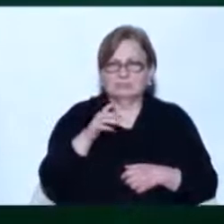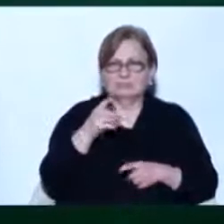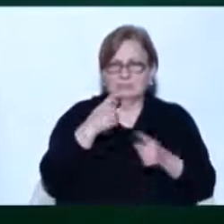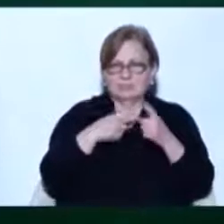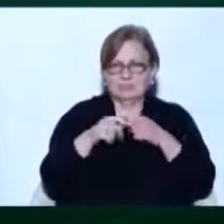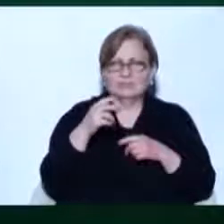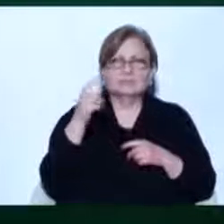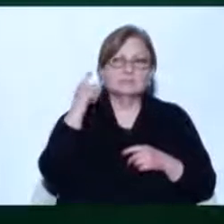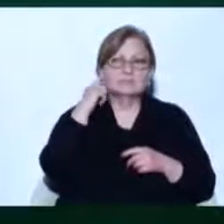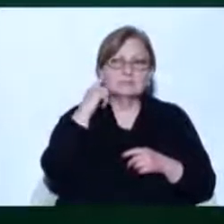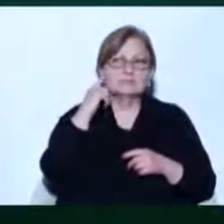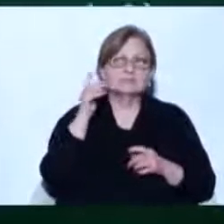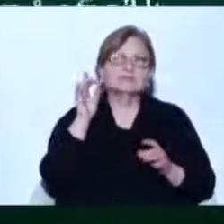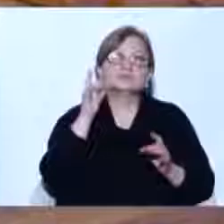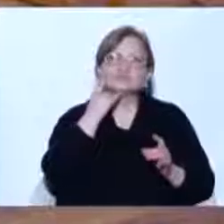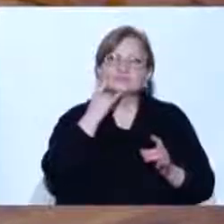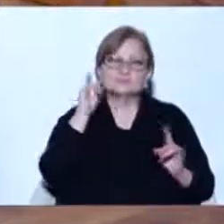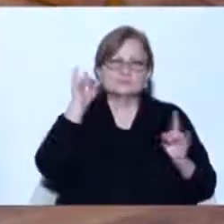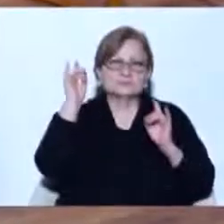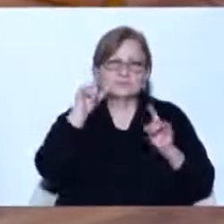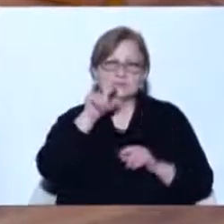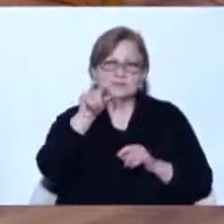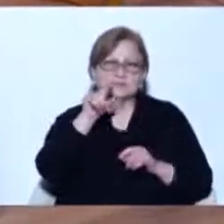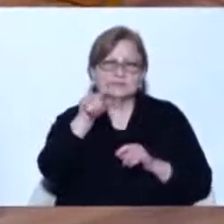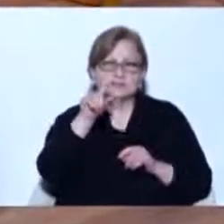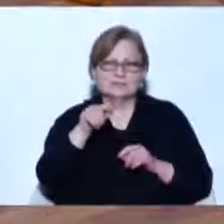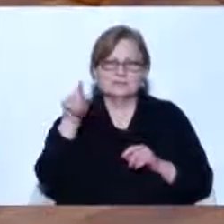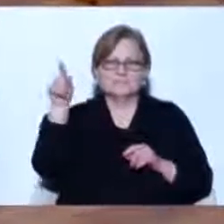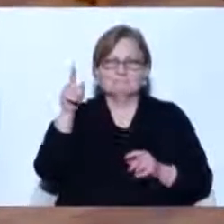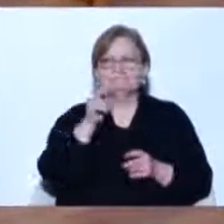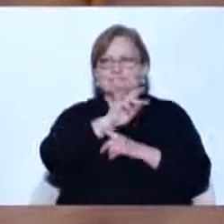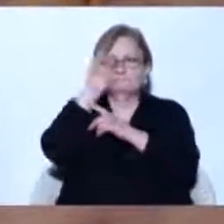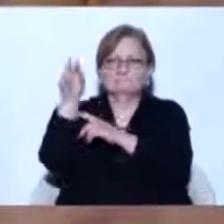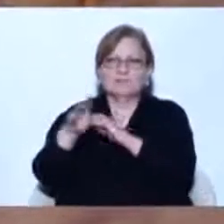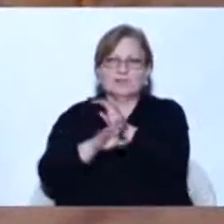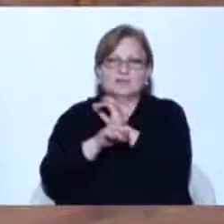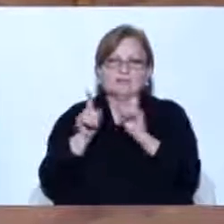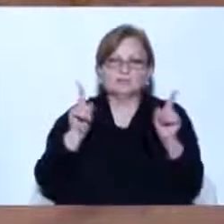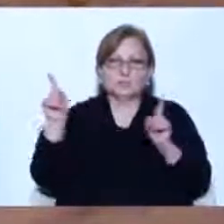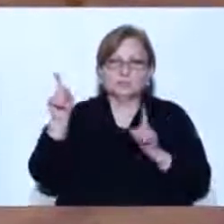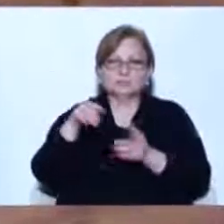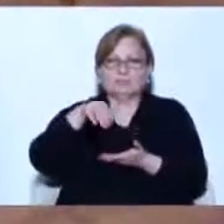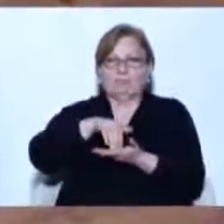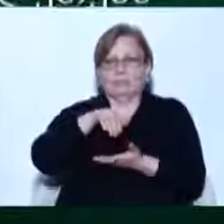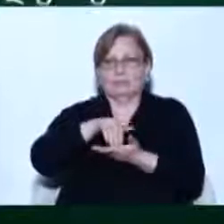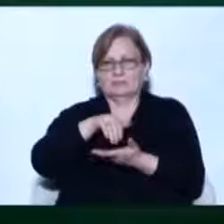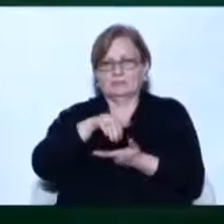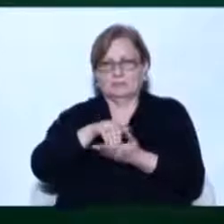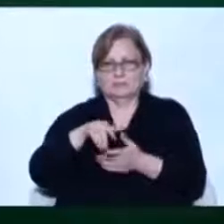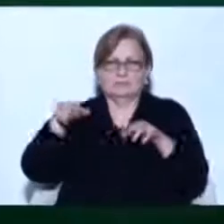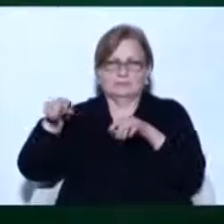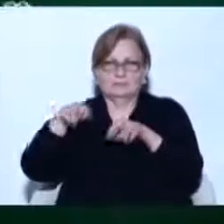გულწითელას ჭიკჭიკი და ხის ტოტზე ბალეტის ცეკვას წამოიწყებდა. მერე